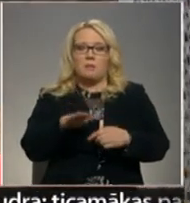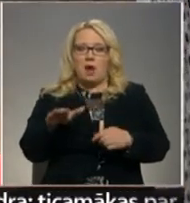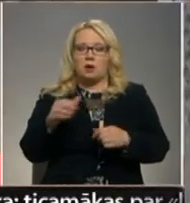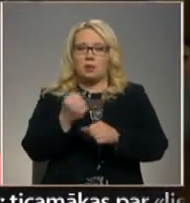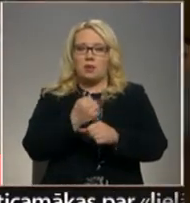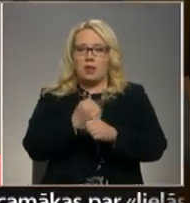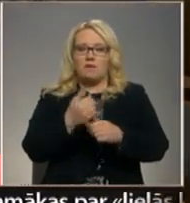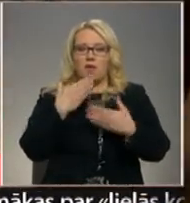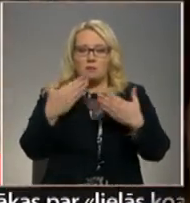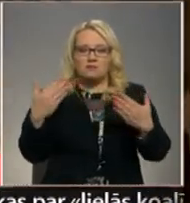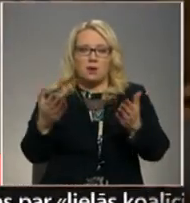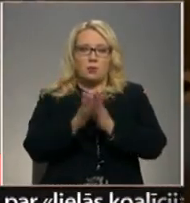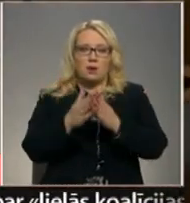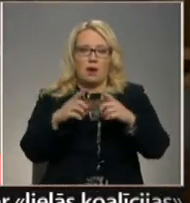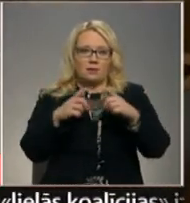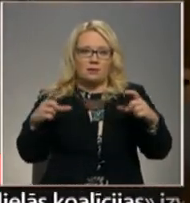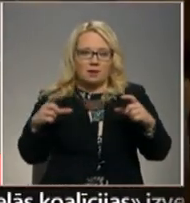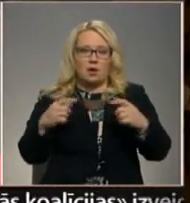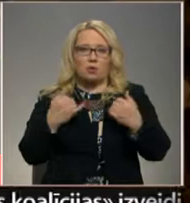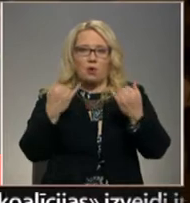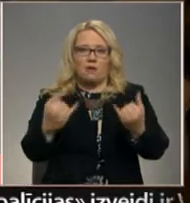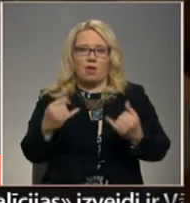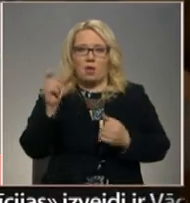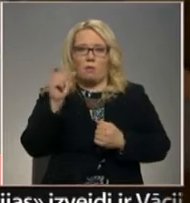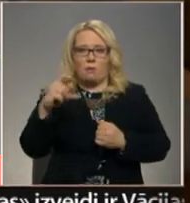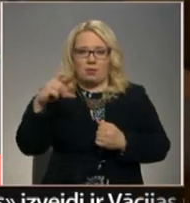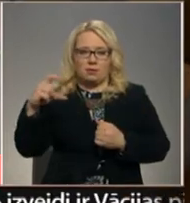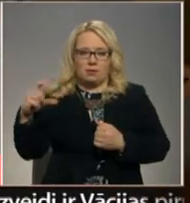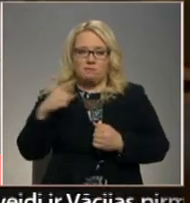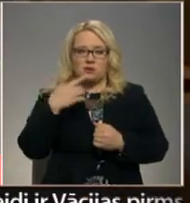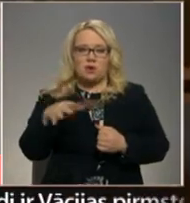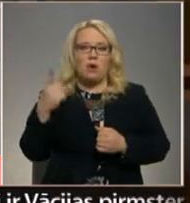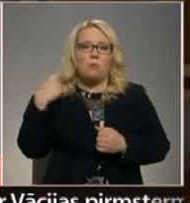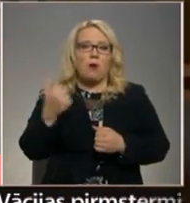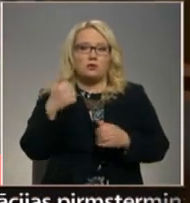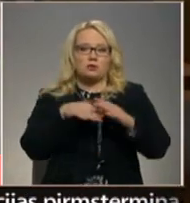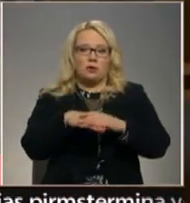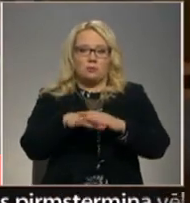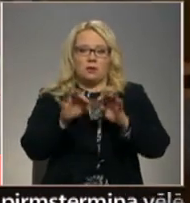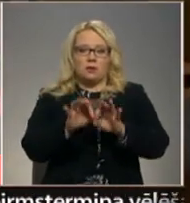apsveikumu kartiņu ar novēlējumu un pantiņu. Un man vēl pagāri tad tiek saglabāt.